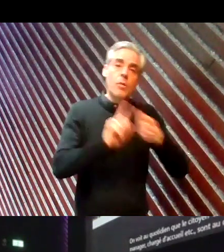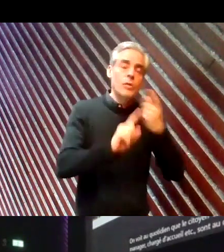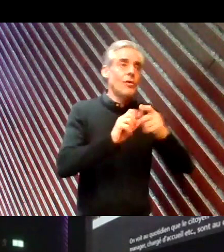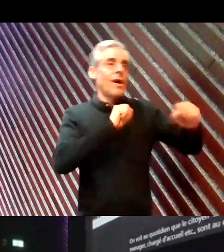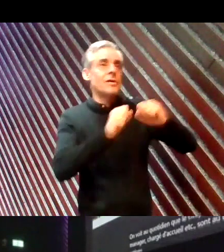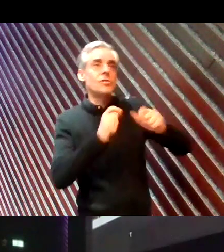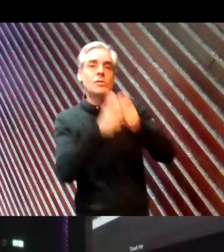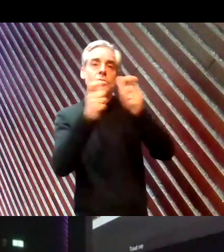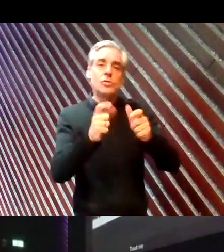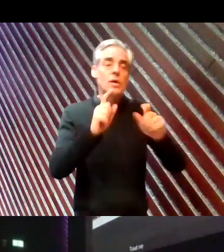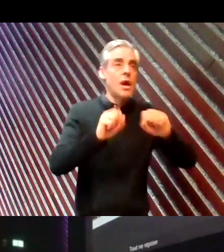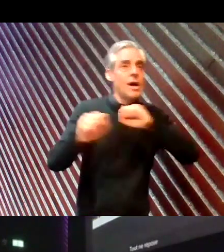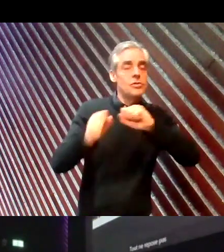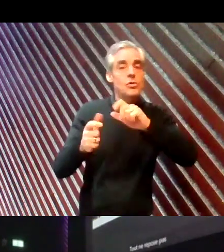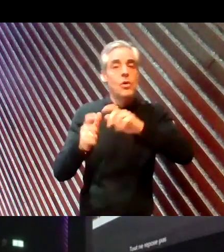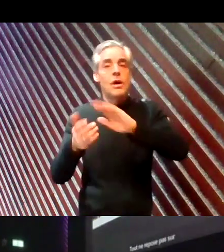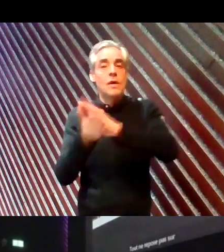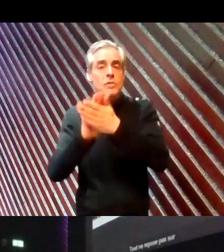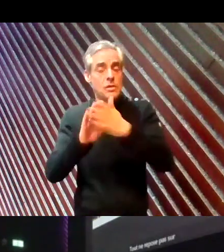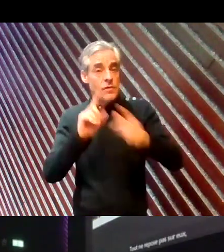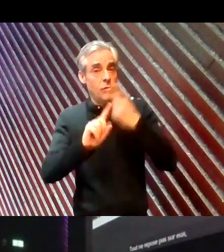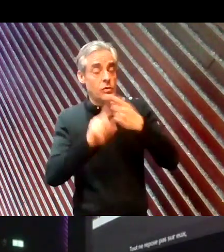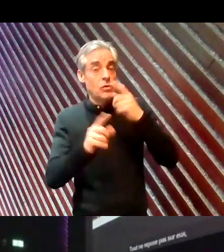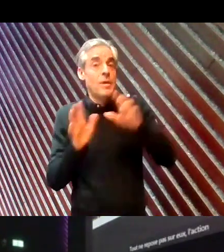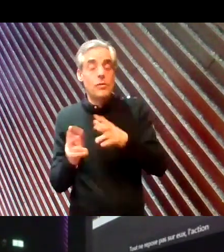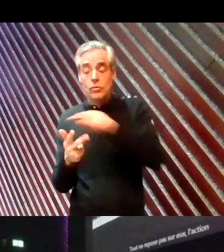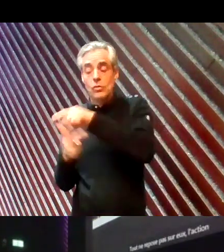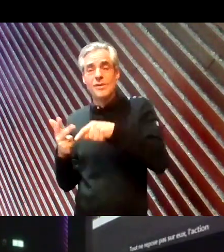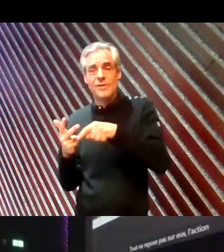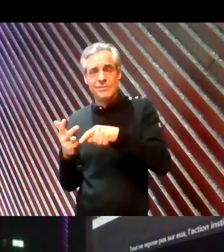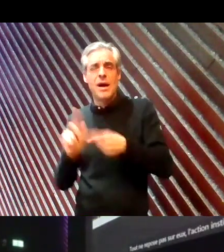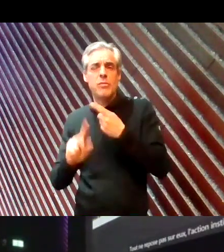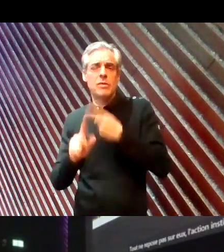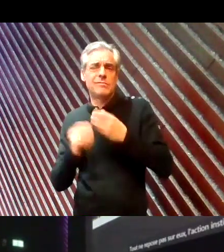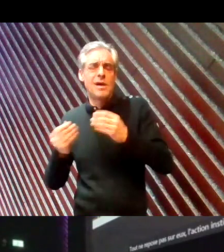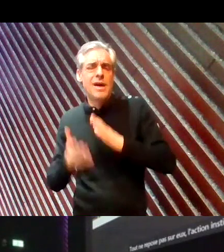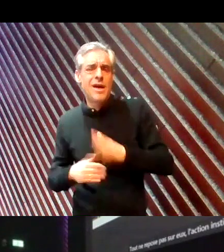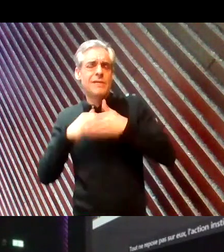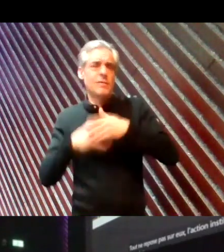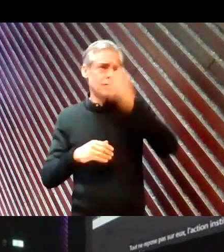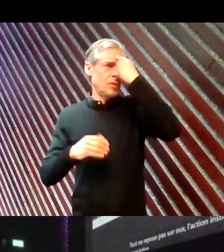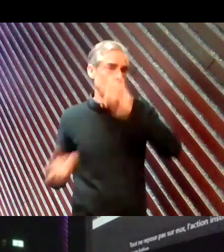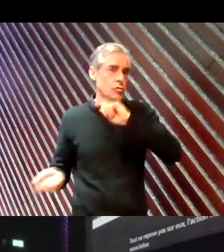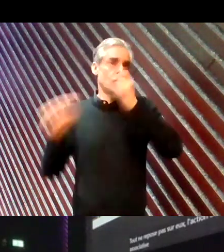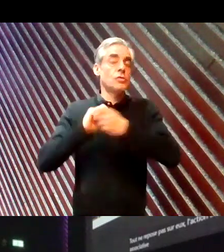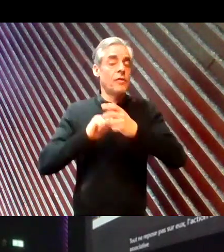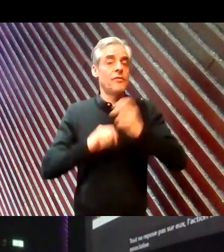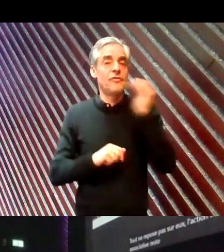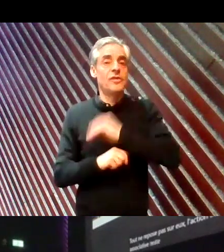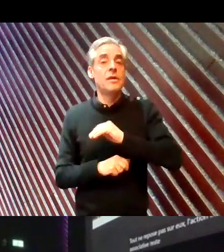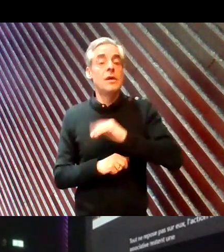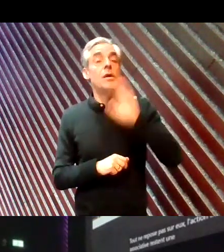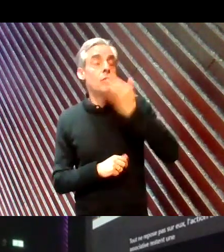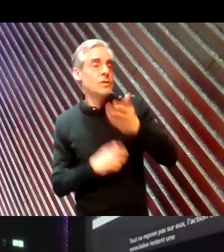reste une priorité, mais c'est quelque part un facteur X. C'est un élément qui peut faire basculer les choses fortement. C